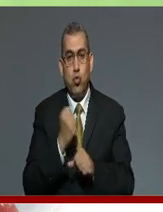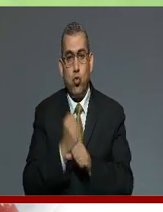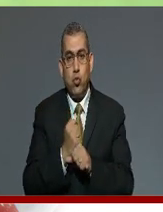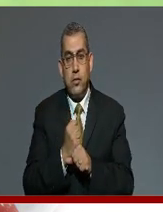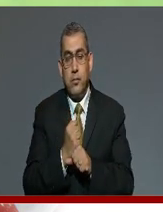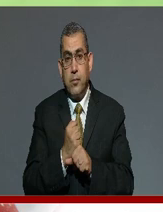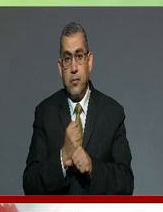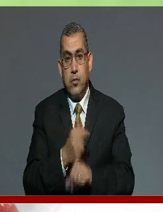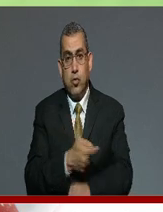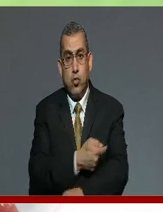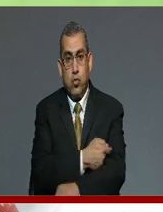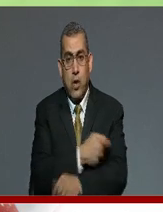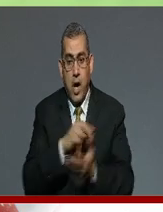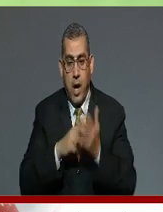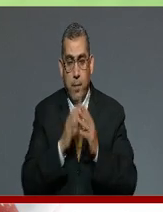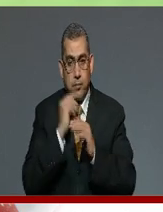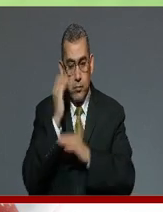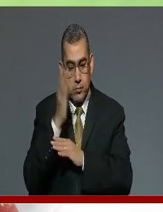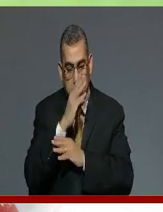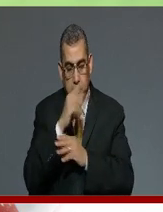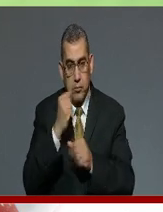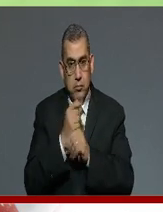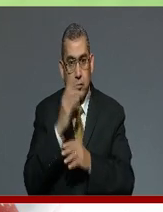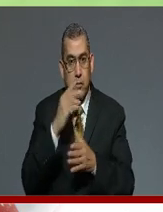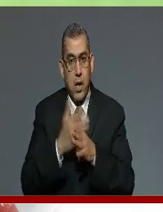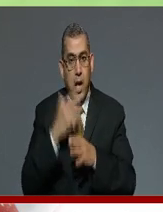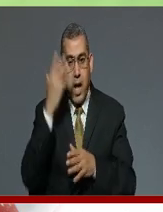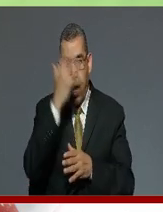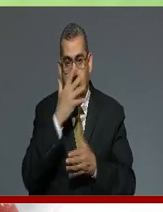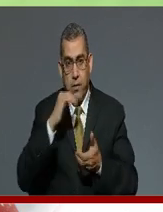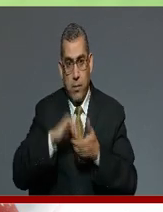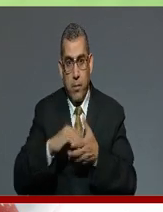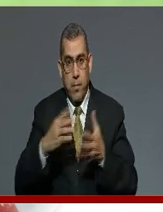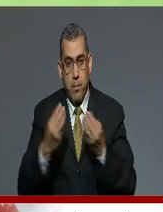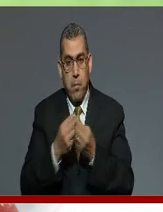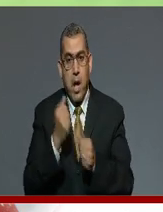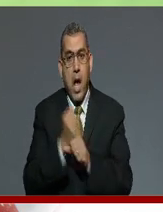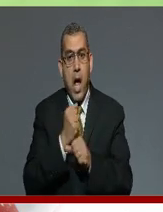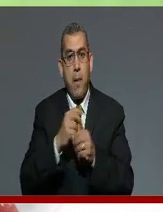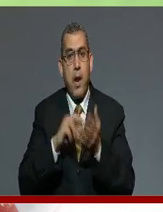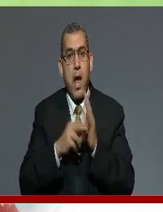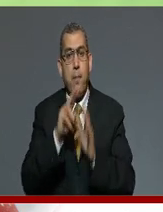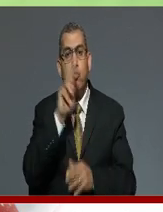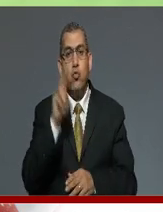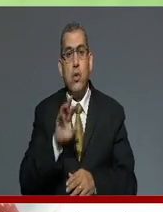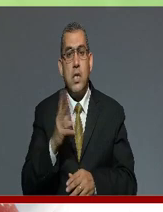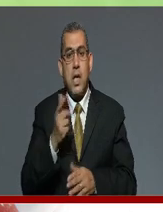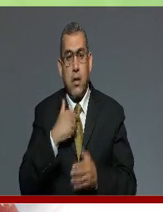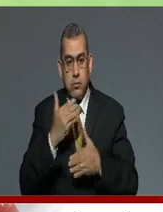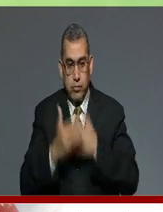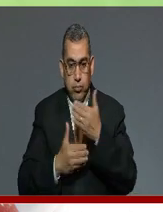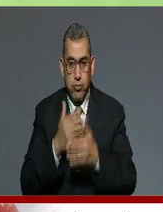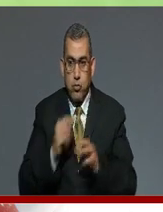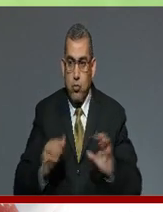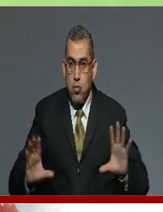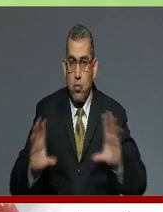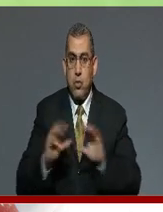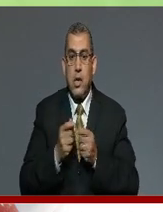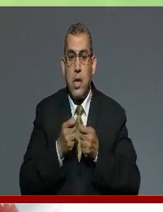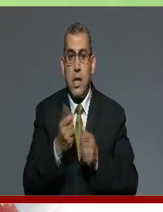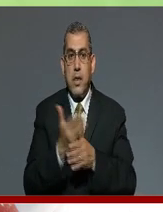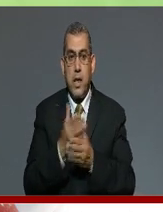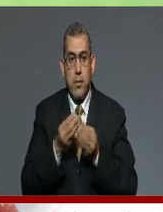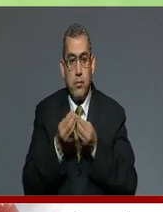ونقوم بتنظيم الاستراتيجيه الافريقيه ونعمل كيف ندفع هذه الموارد في هذه